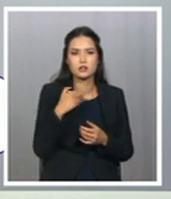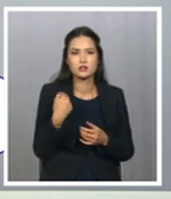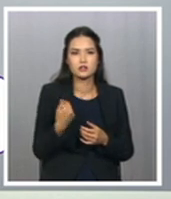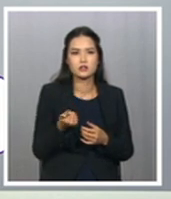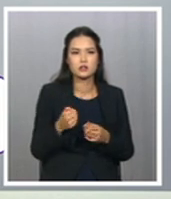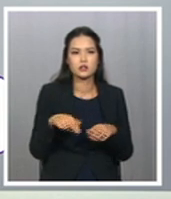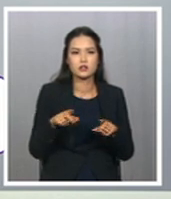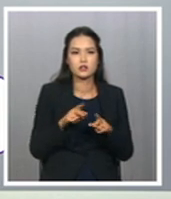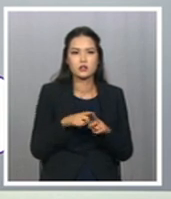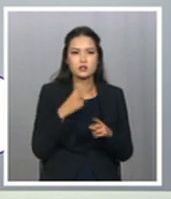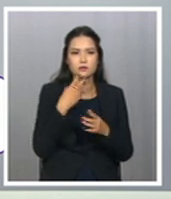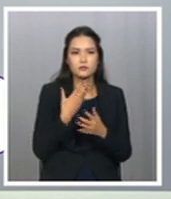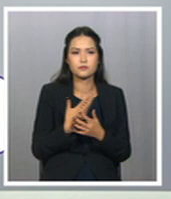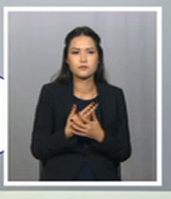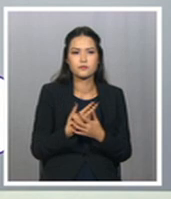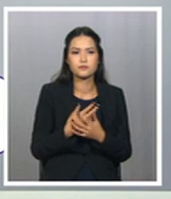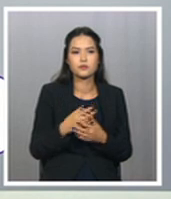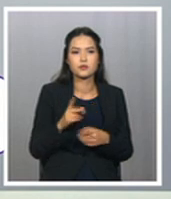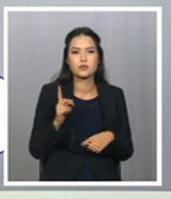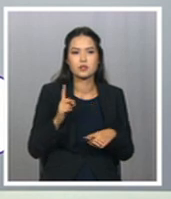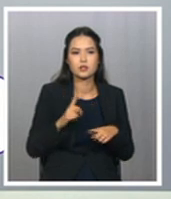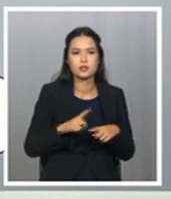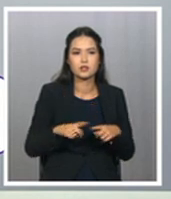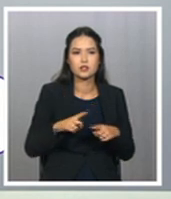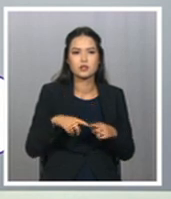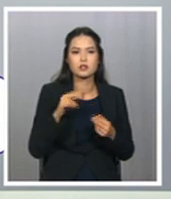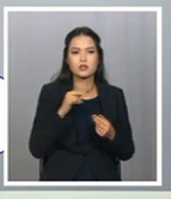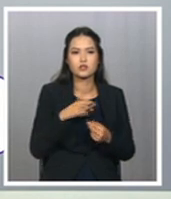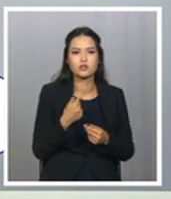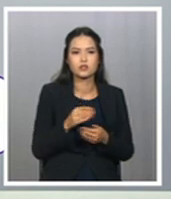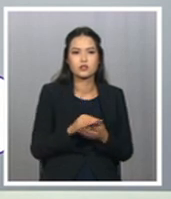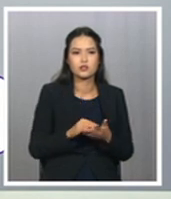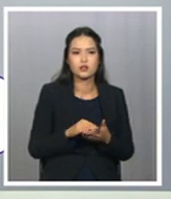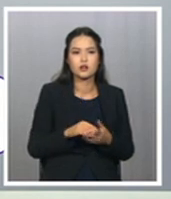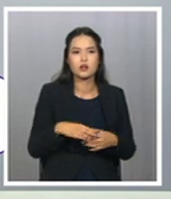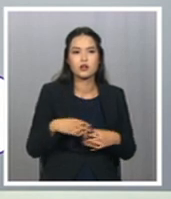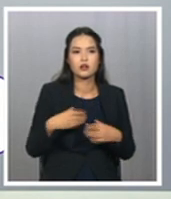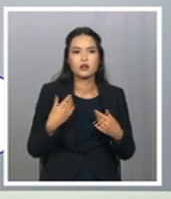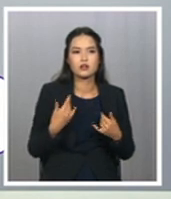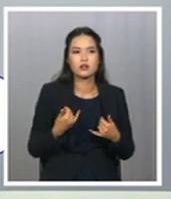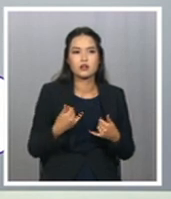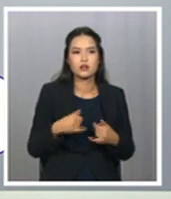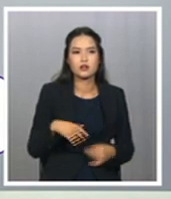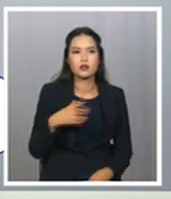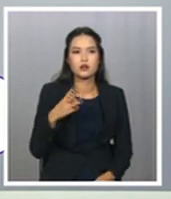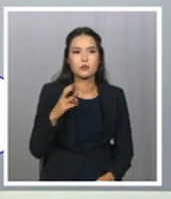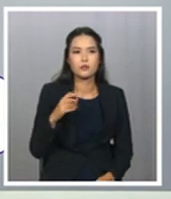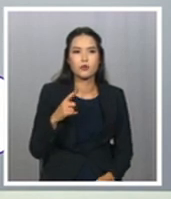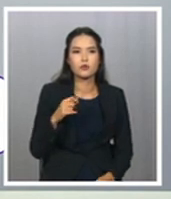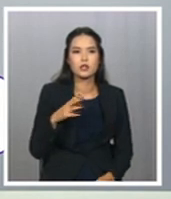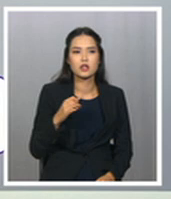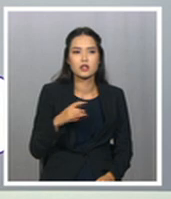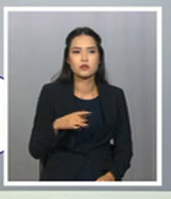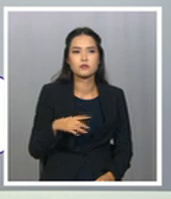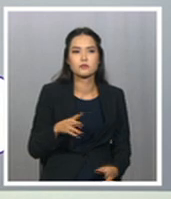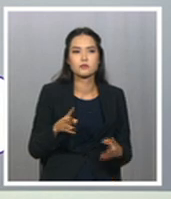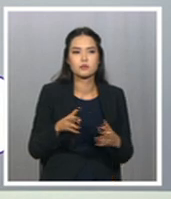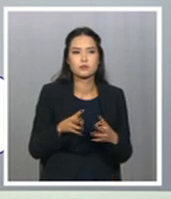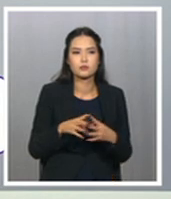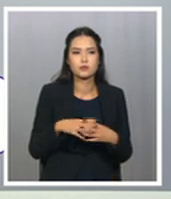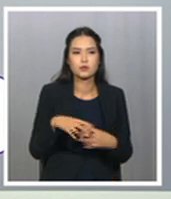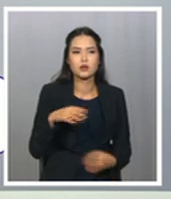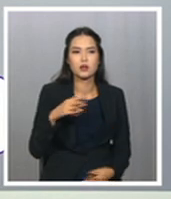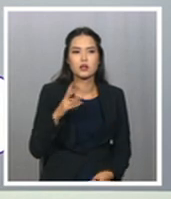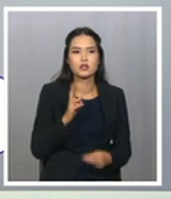цитологиялық негіздемесі кейінірек дәлелденген болатын. Сонымен біз бүгінгі сабақта моногибридті будандастырудың цитологиялық